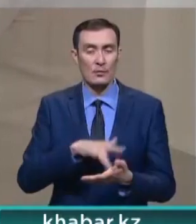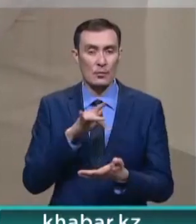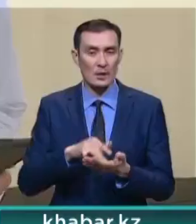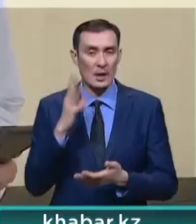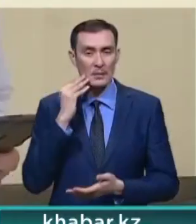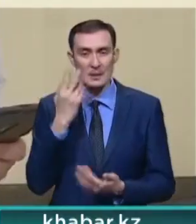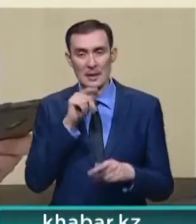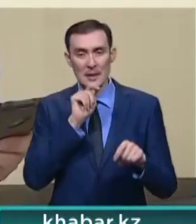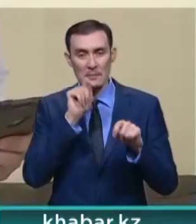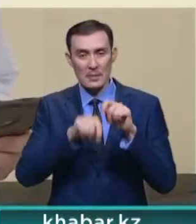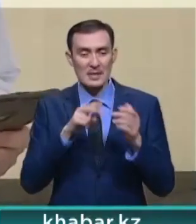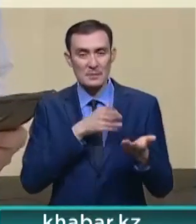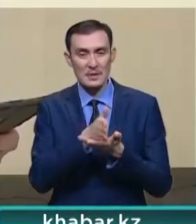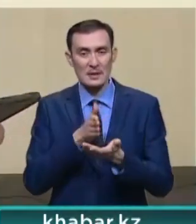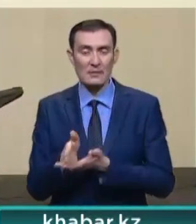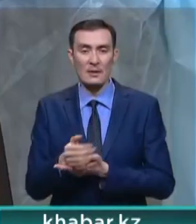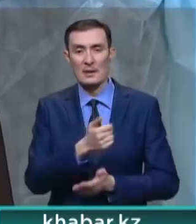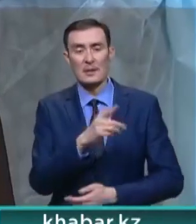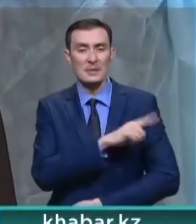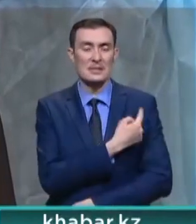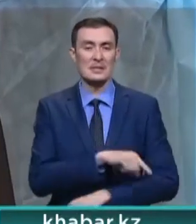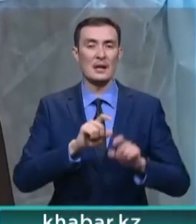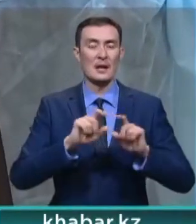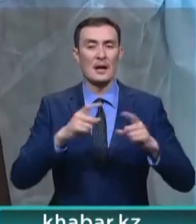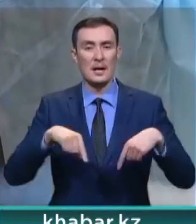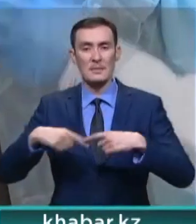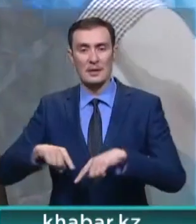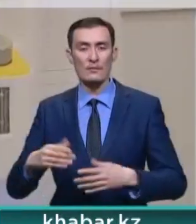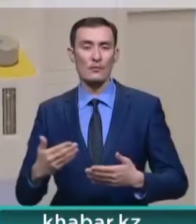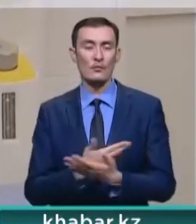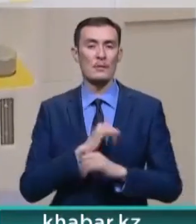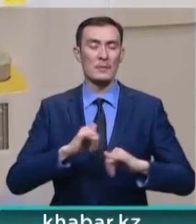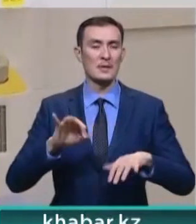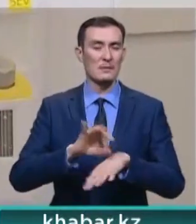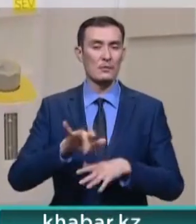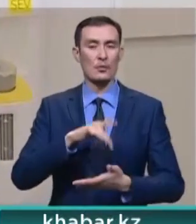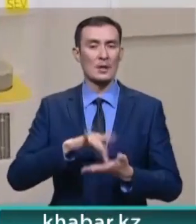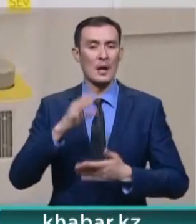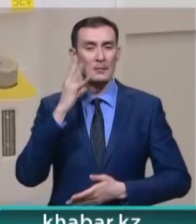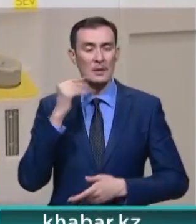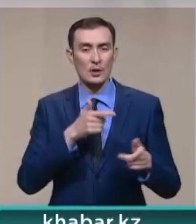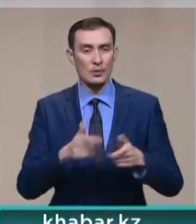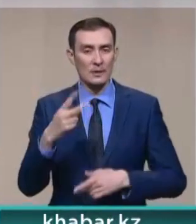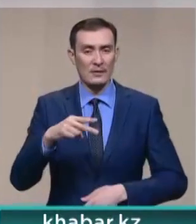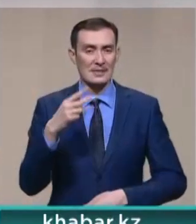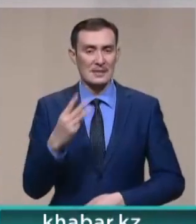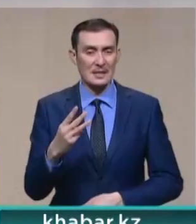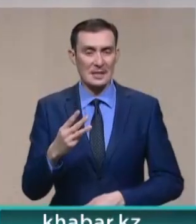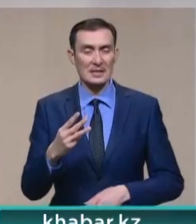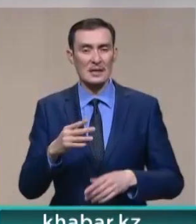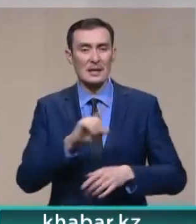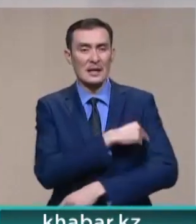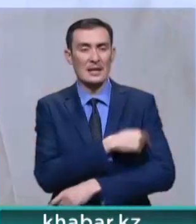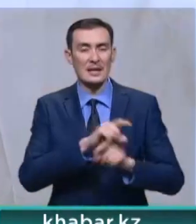мегаполисе проинспектировал ряд медицинских объектов к новой волне пандемии в алматы подготовлены 23 q видные